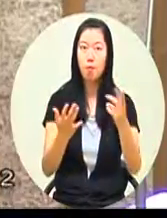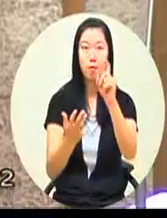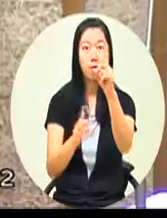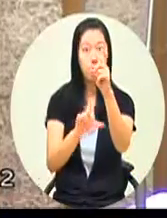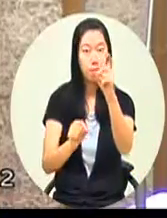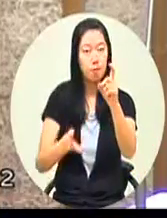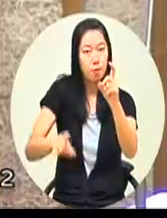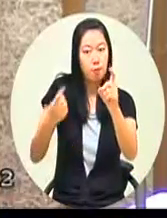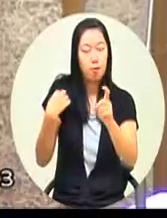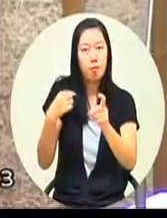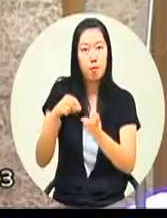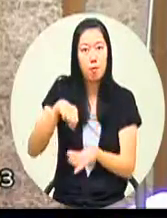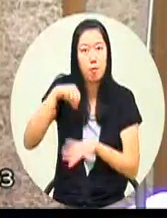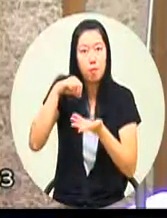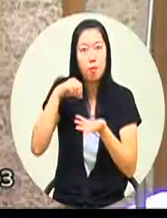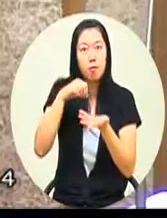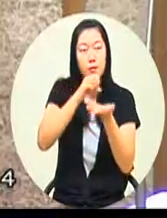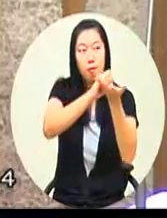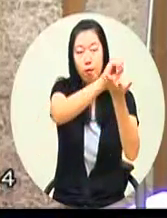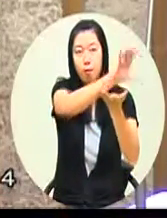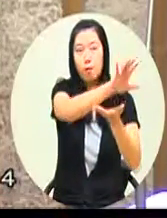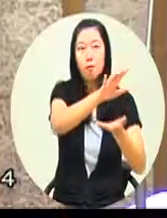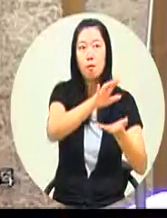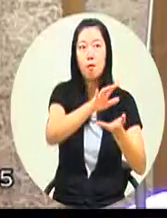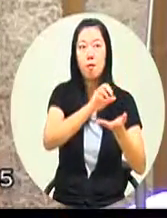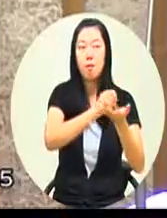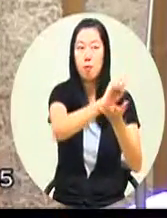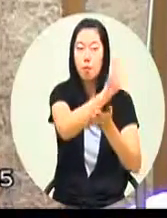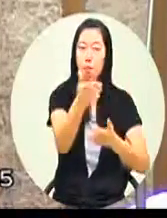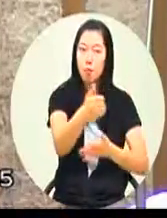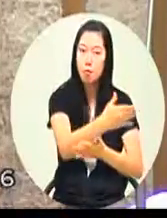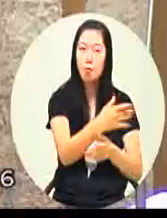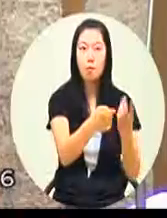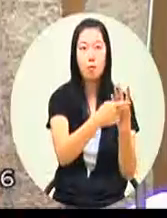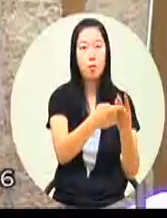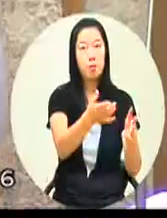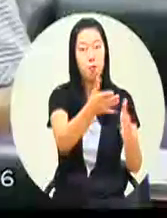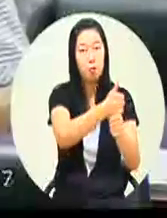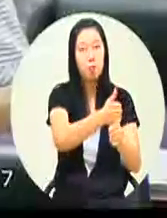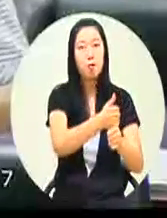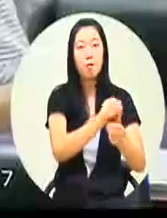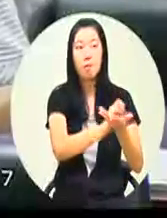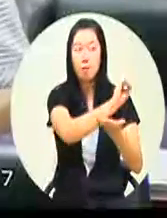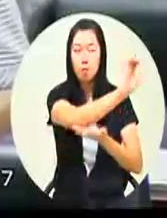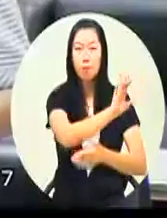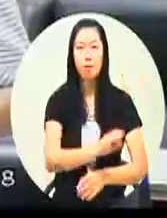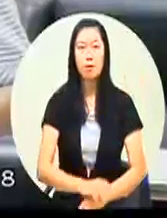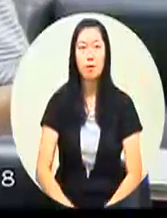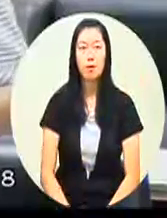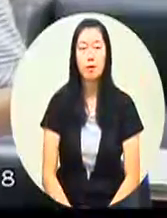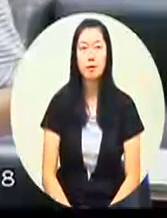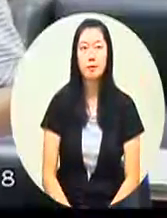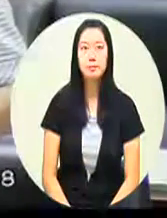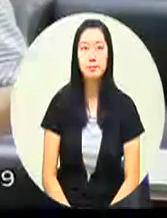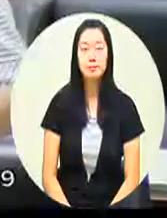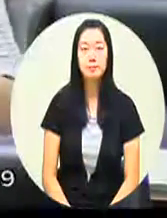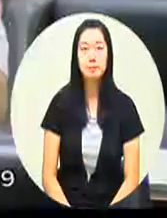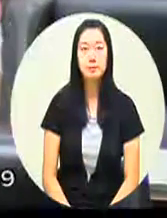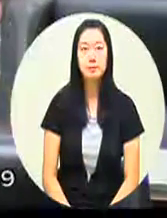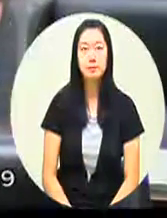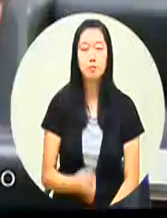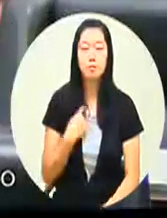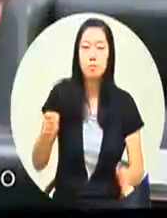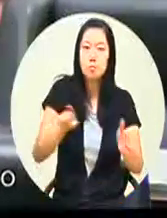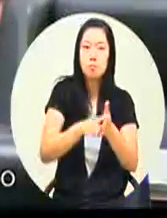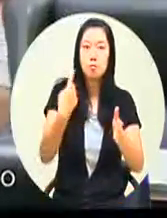候会提报给那个渔业署这一边。 好，谢谢局长，你先请坐哈。为什么一直都来讲